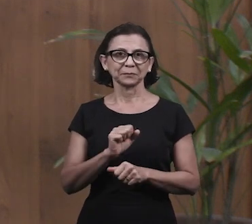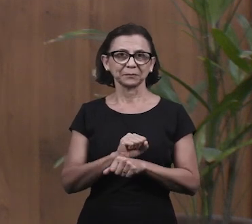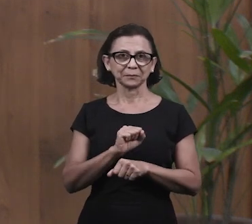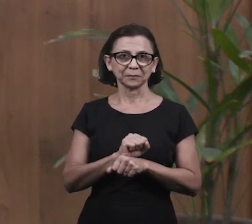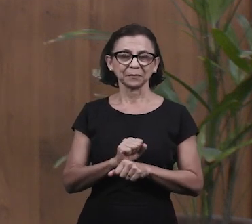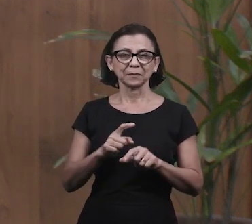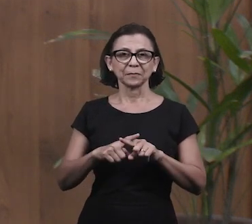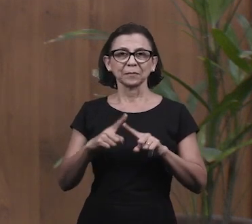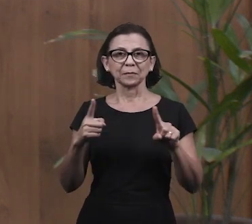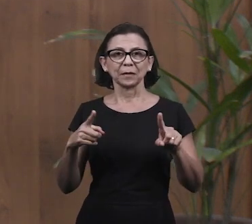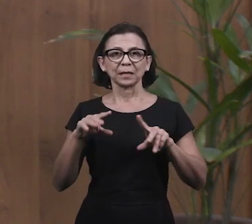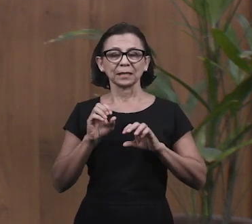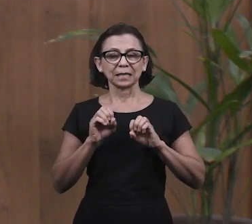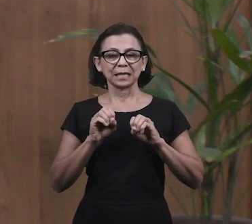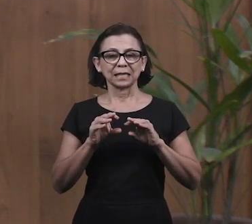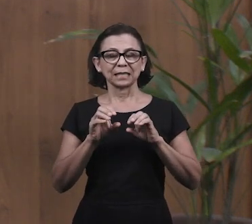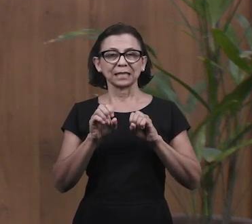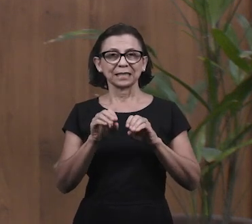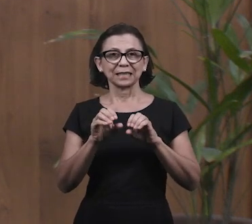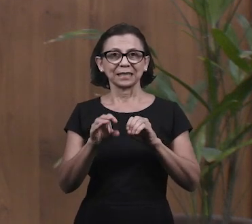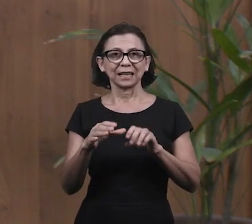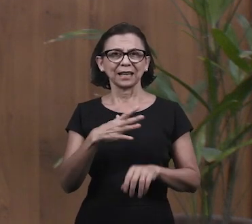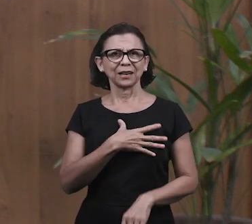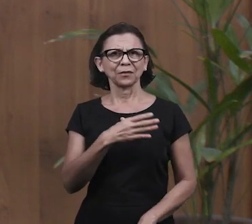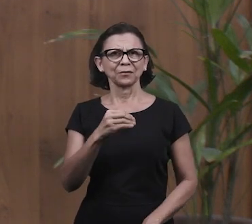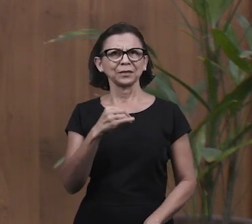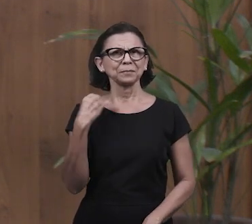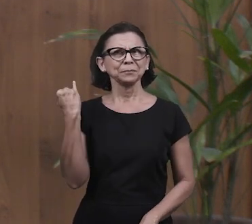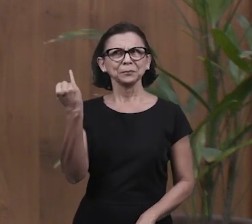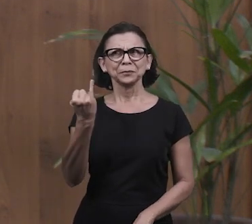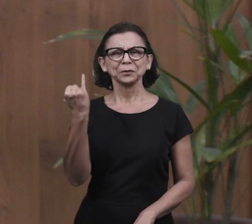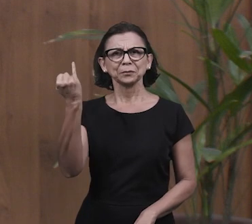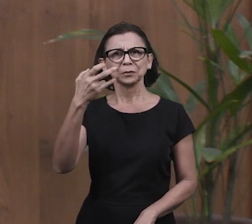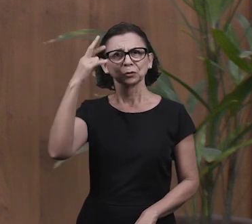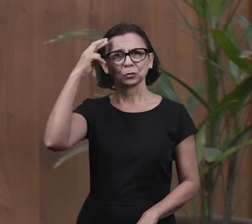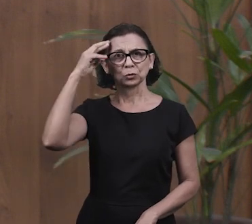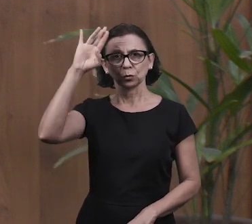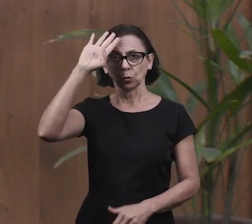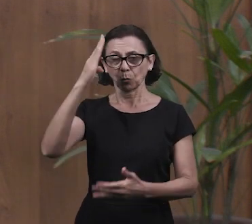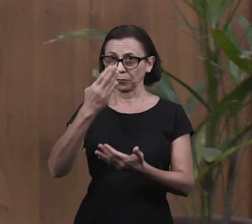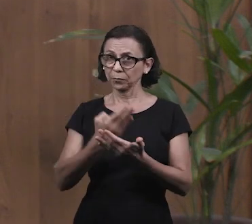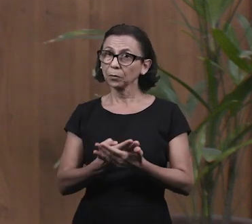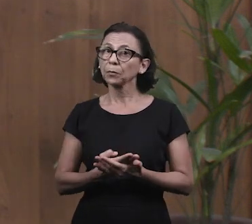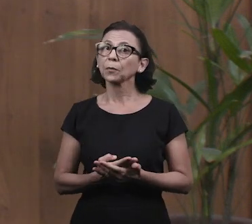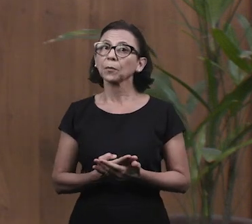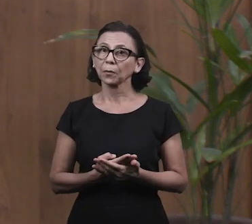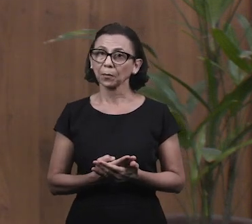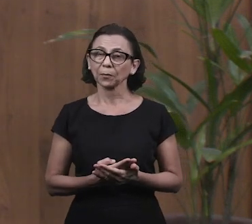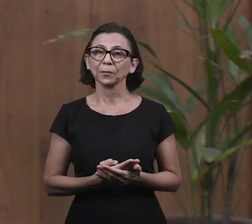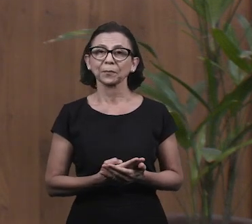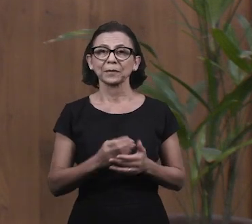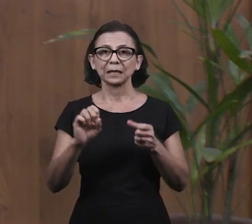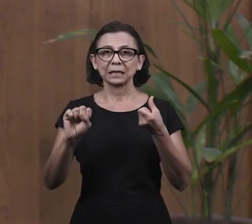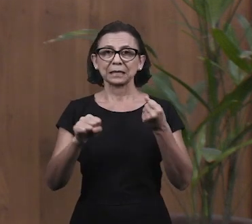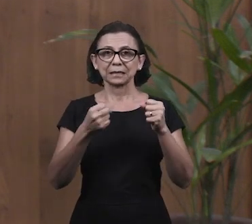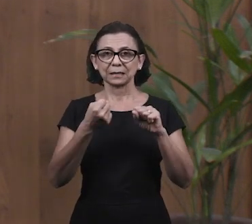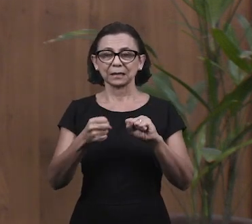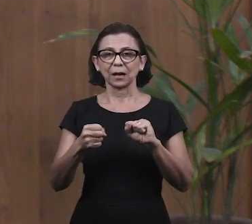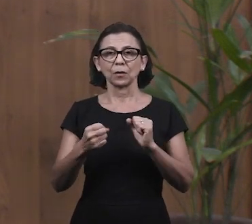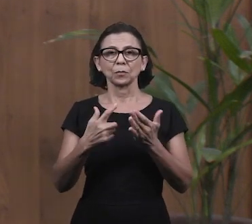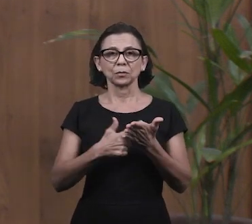Non. L'éducation de nos enfants est le travail important que le Seigneur nous a